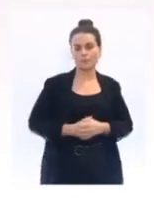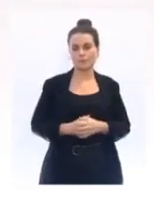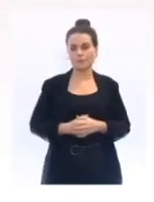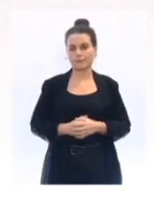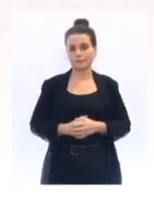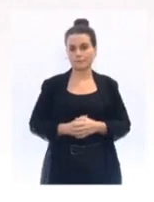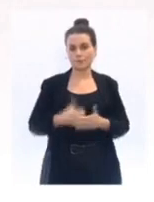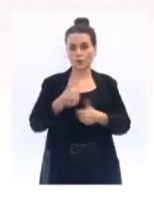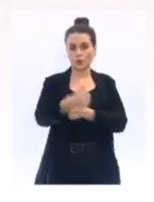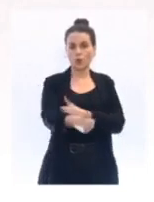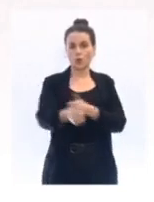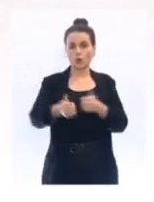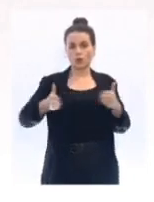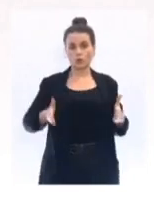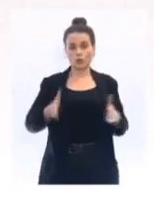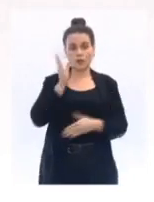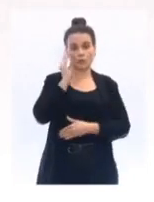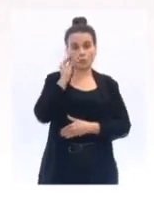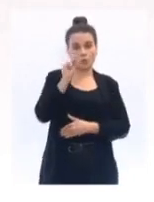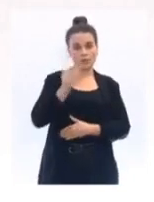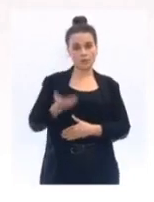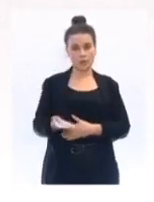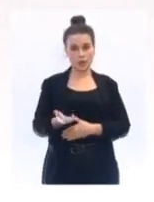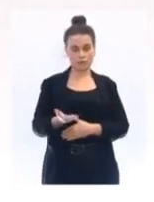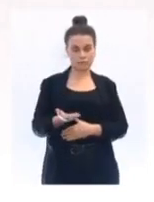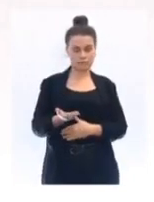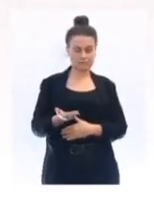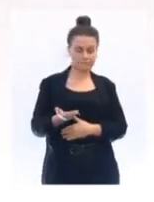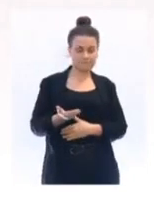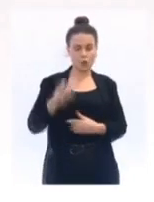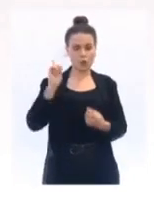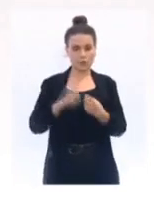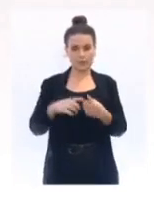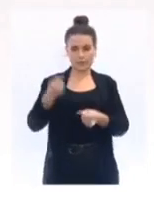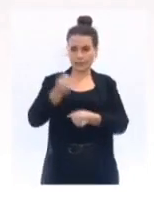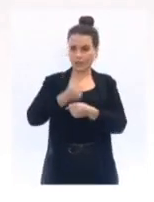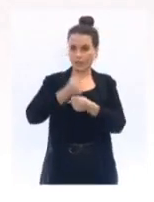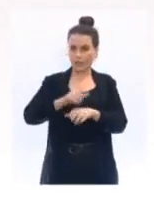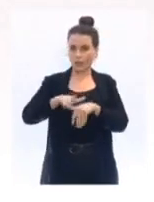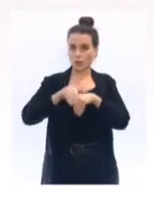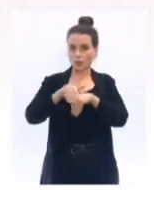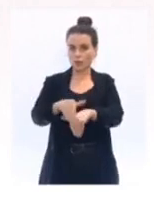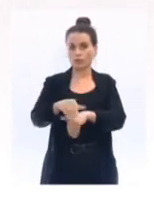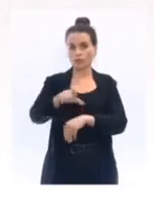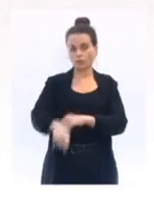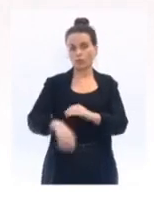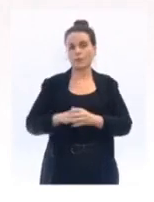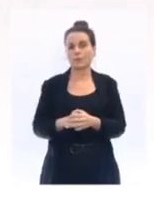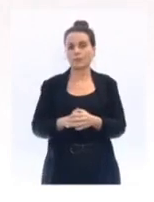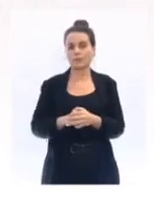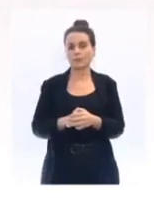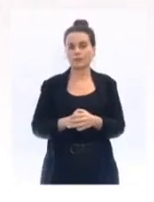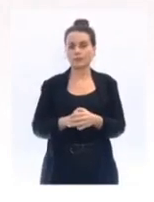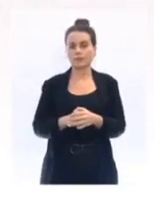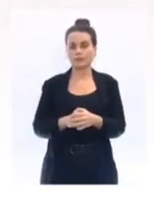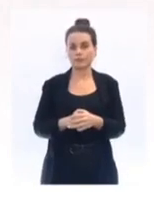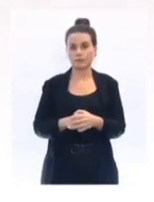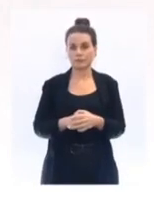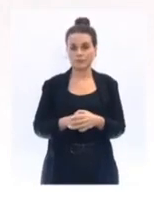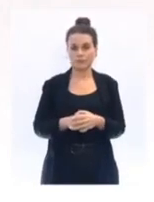pouvoir continuer à fonctionner le plus normalement possible. Je pense à toutes les activités de service, aux bureaux